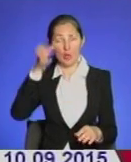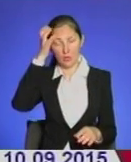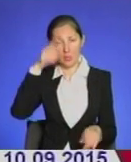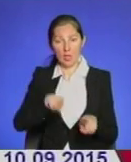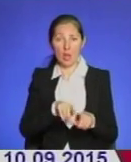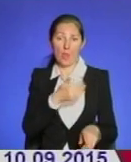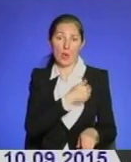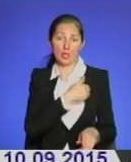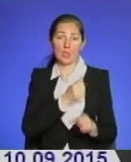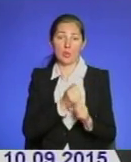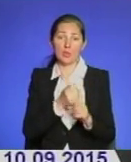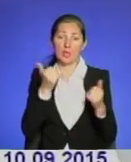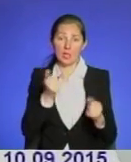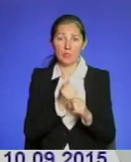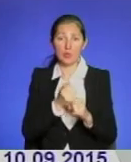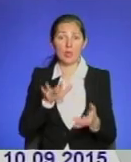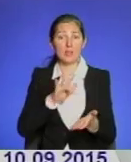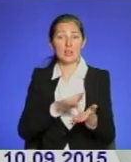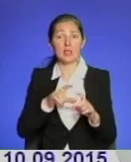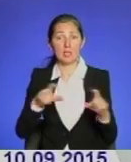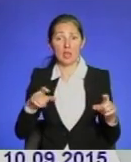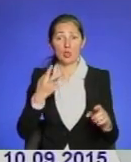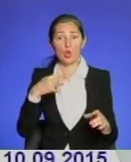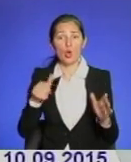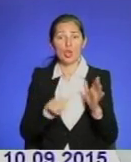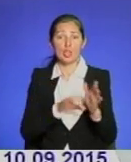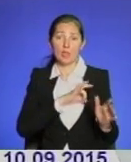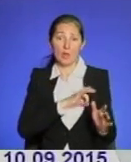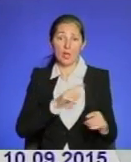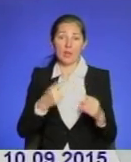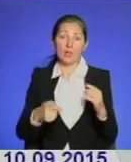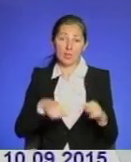у центрі 146 адвокатів. Через нововведення захисників має бути більше.